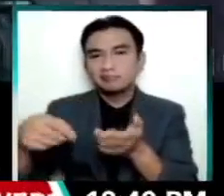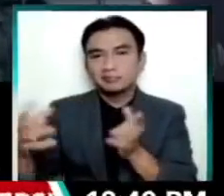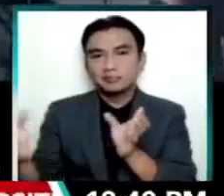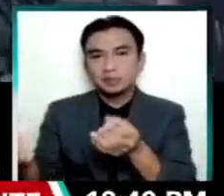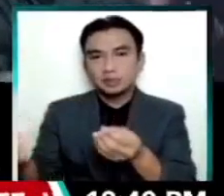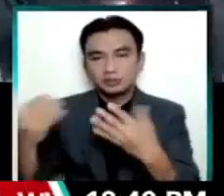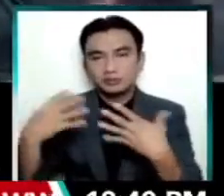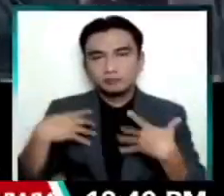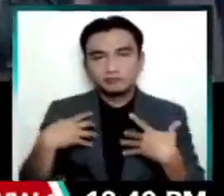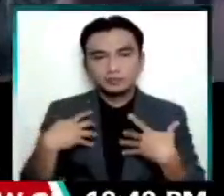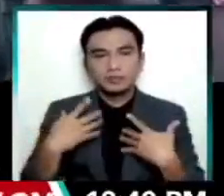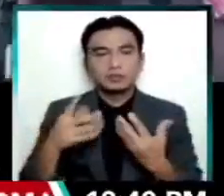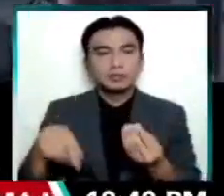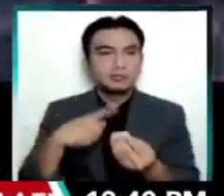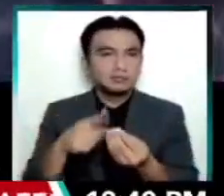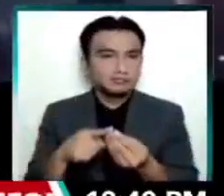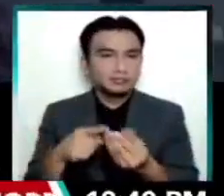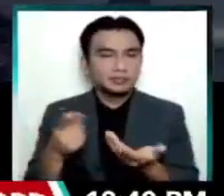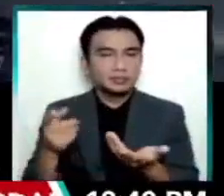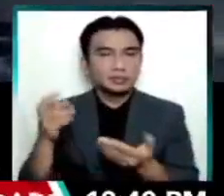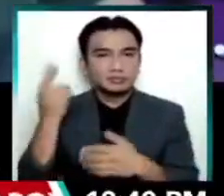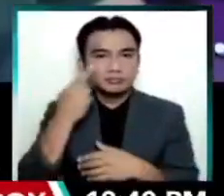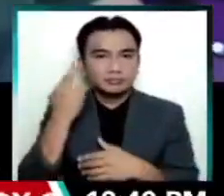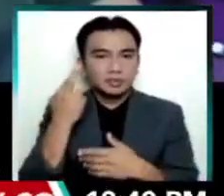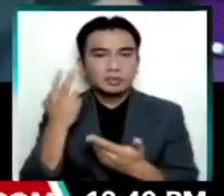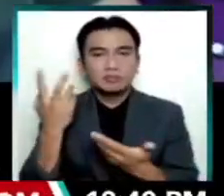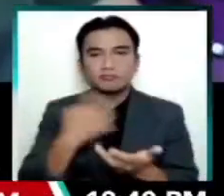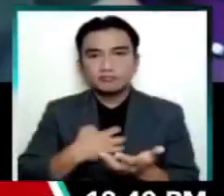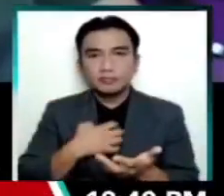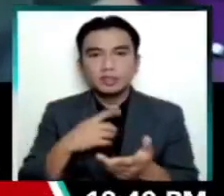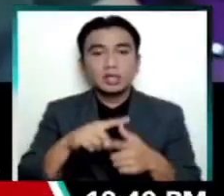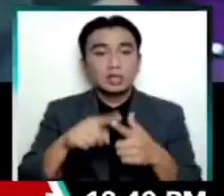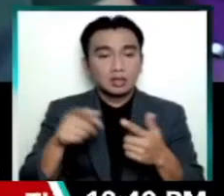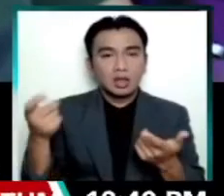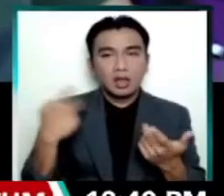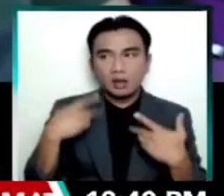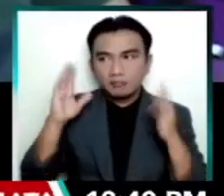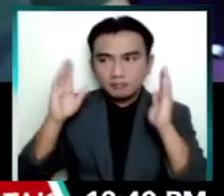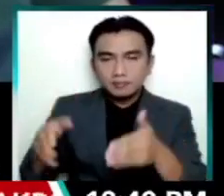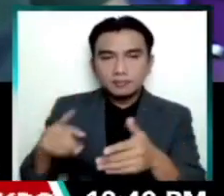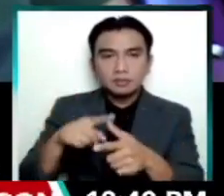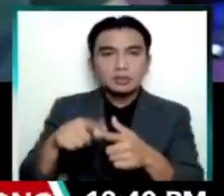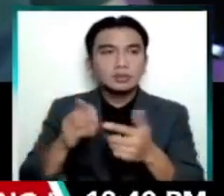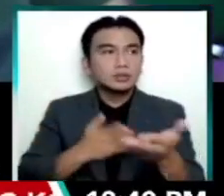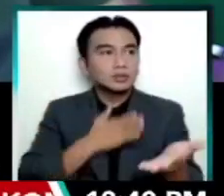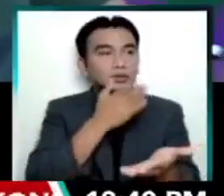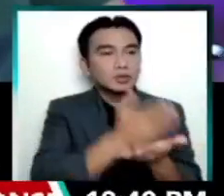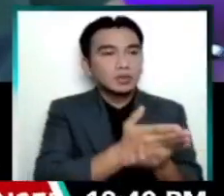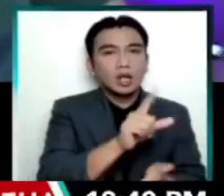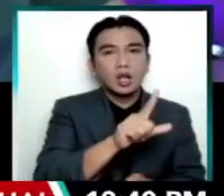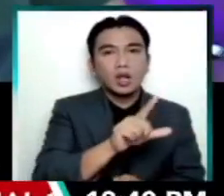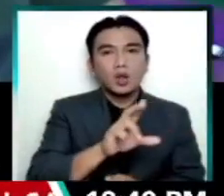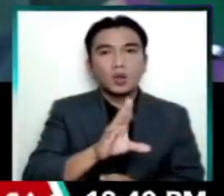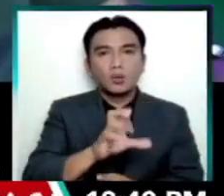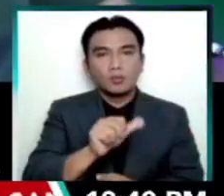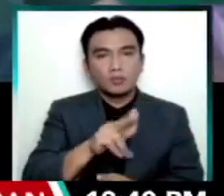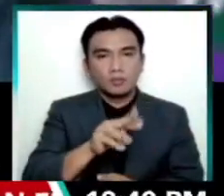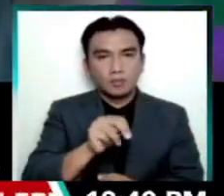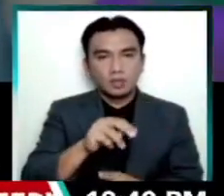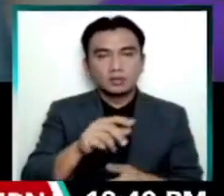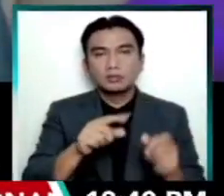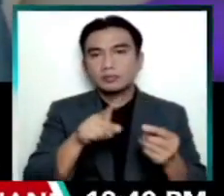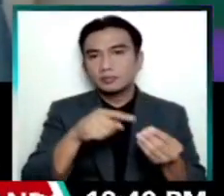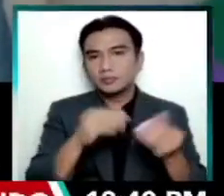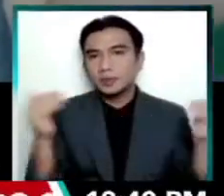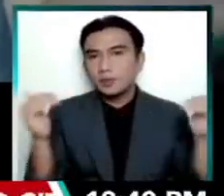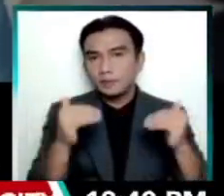St. Michael, the Archangel, sa Tayaba City at nagtungo sa bayan ng Lukban para sa rally. Samantala, iimbestigahan